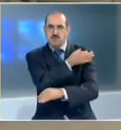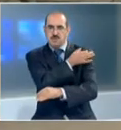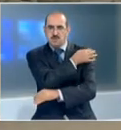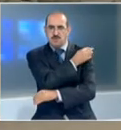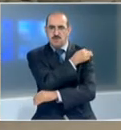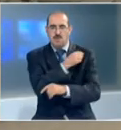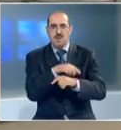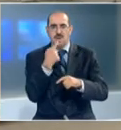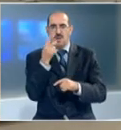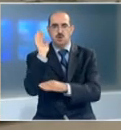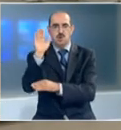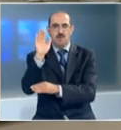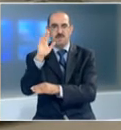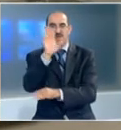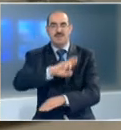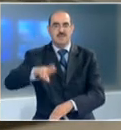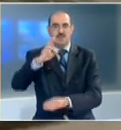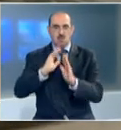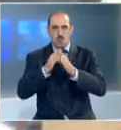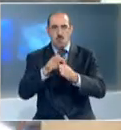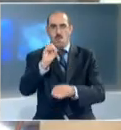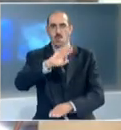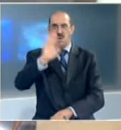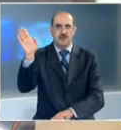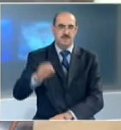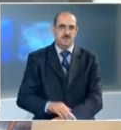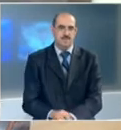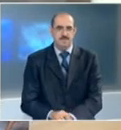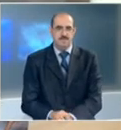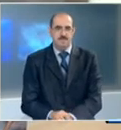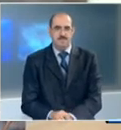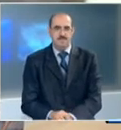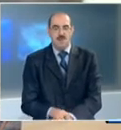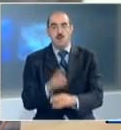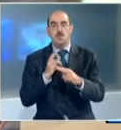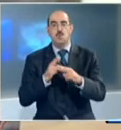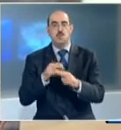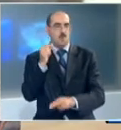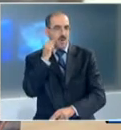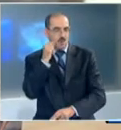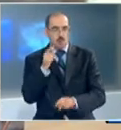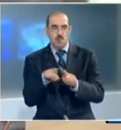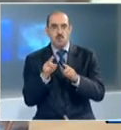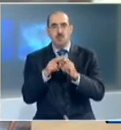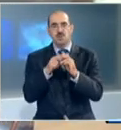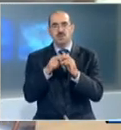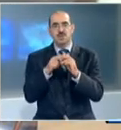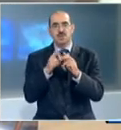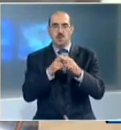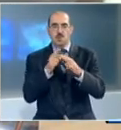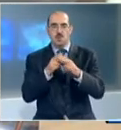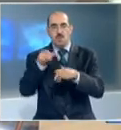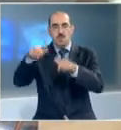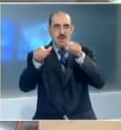مداح قائد الواجهة البحرية الغربية. إصالة عن نفسي ونيابة عن جميع أفراد القوات